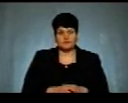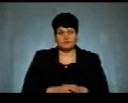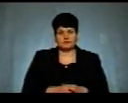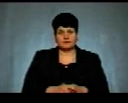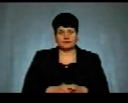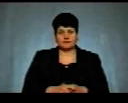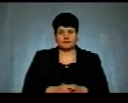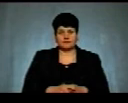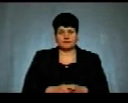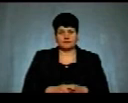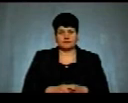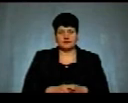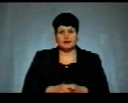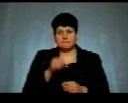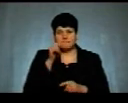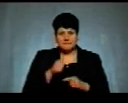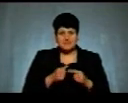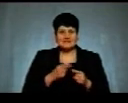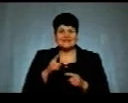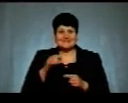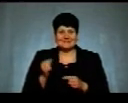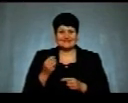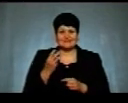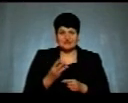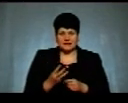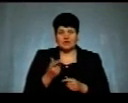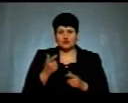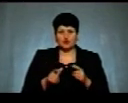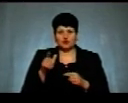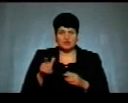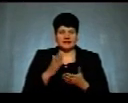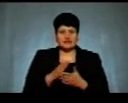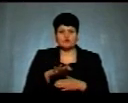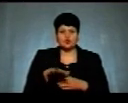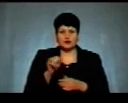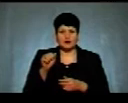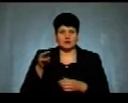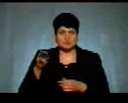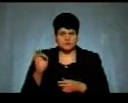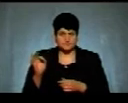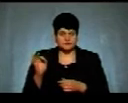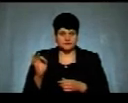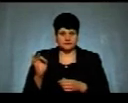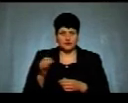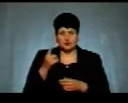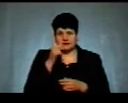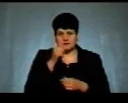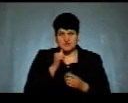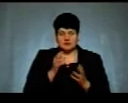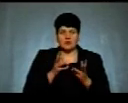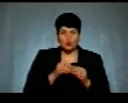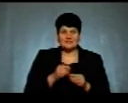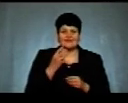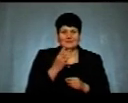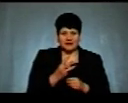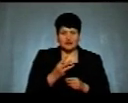Так, місяць за 3 йде. Якщо людина перебуває в зоні проведення об'єднаних сил, то місяць рахується як 3.